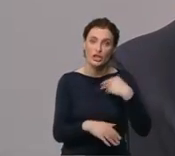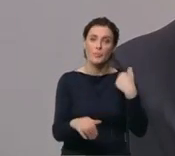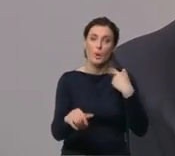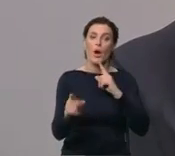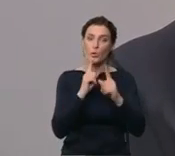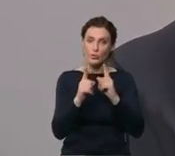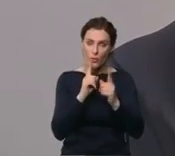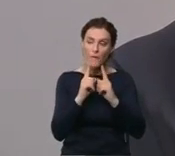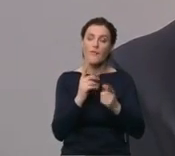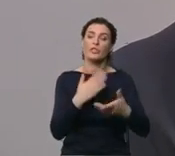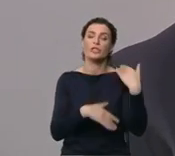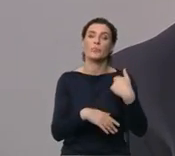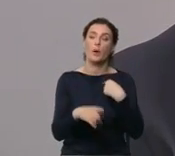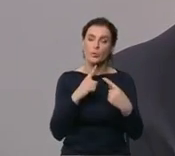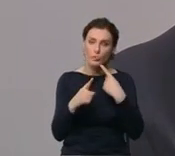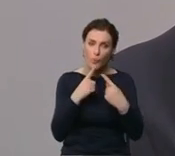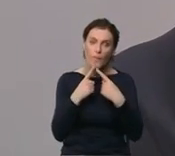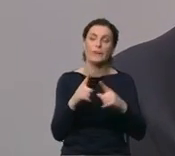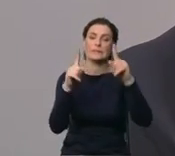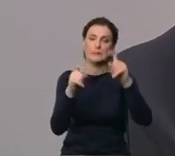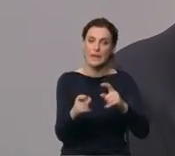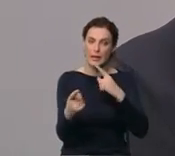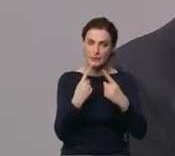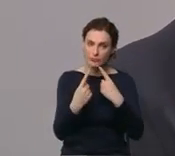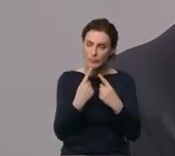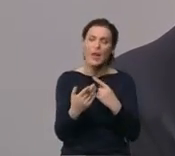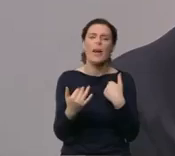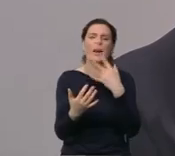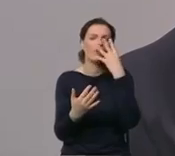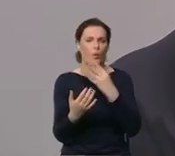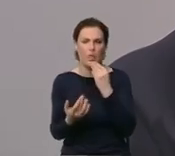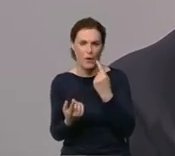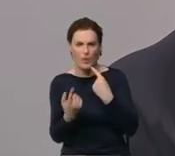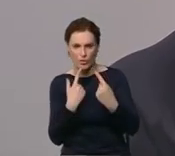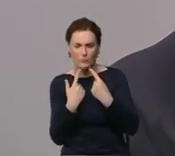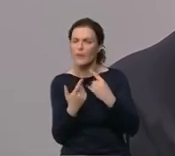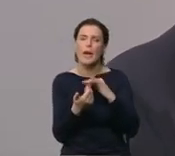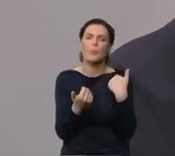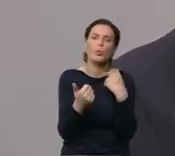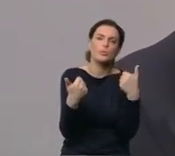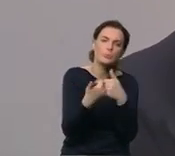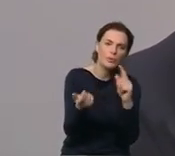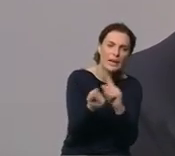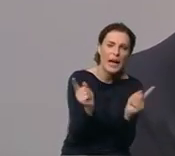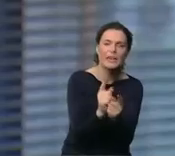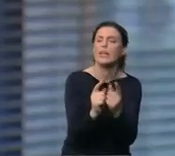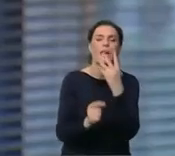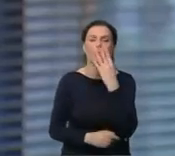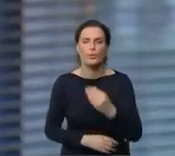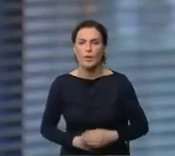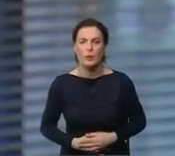która zapoczątkowała chyba waszą współpracę. Teraz możecie coś więcej powiedzieć, jak wyglądało to spotkanie, w jakim klimacie się